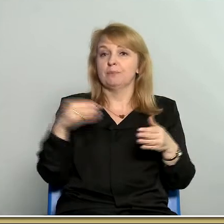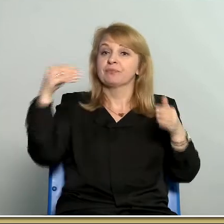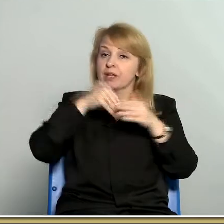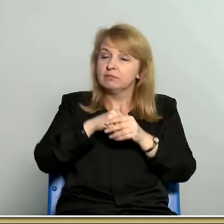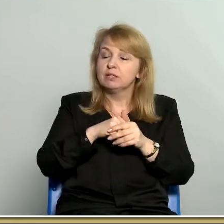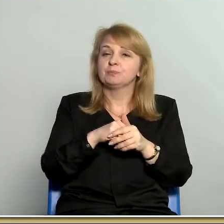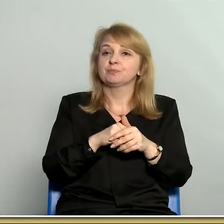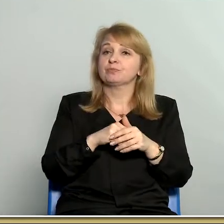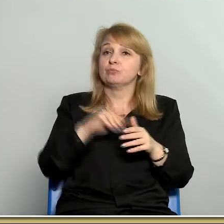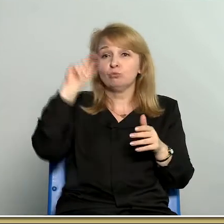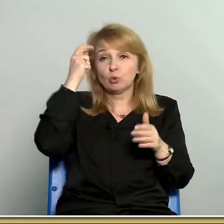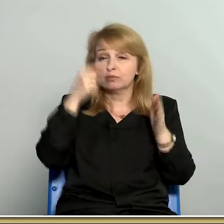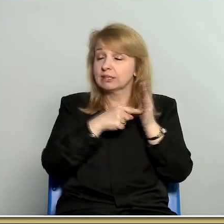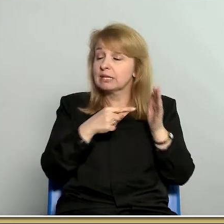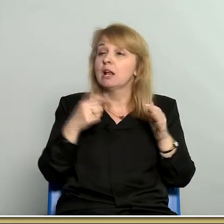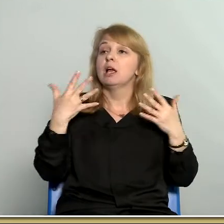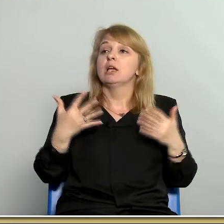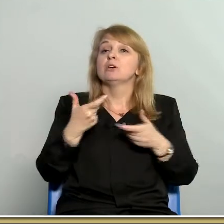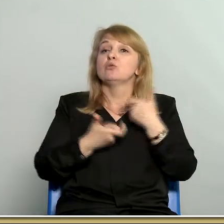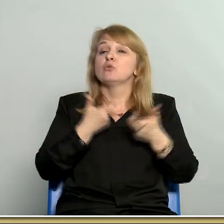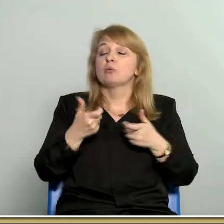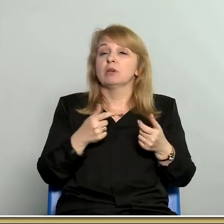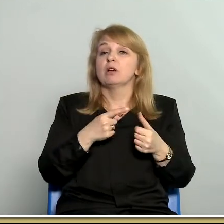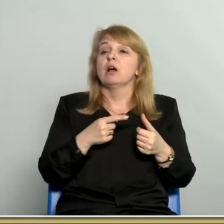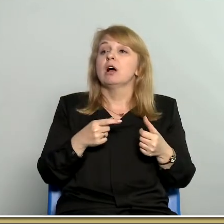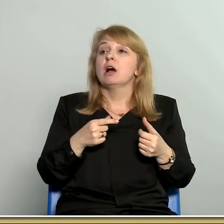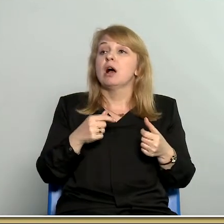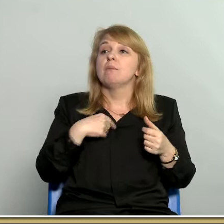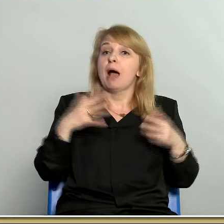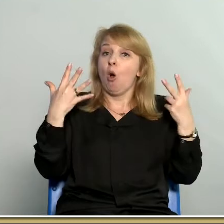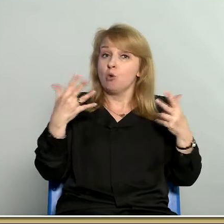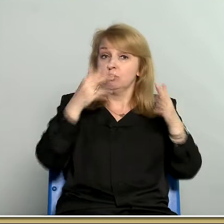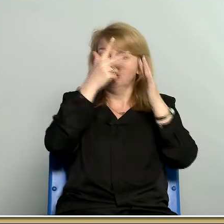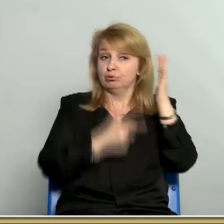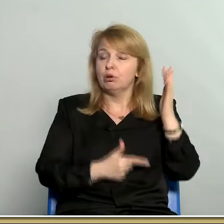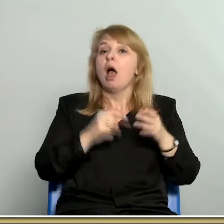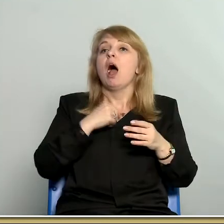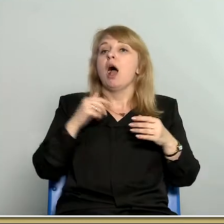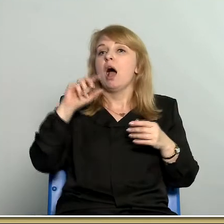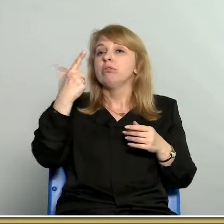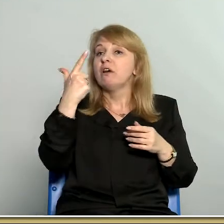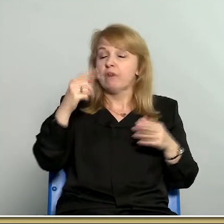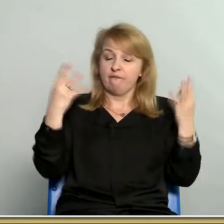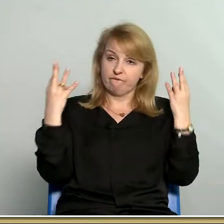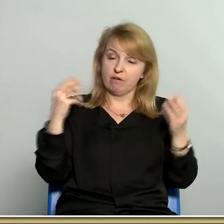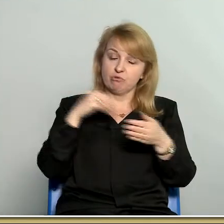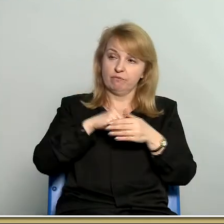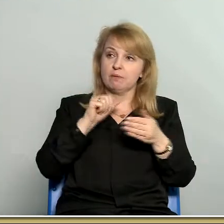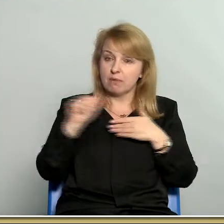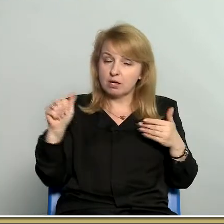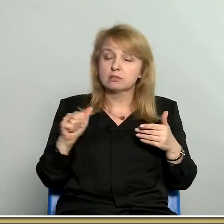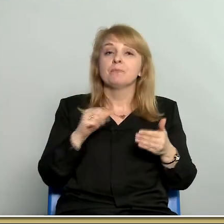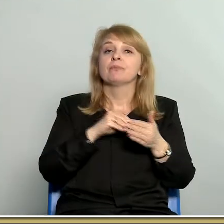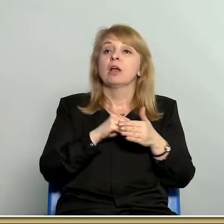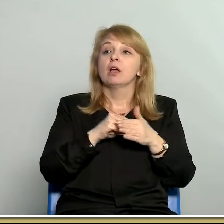to stawiamy tutaj zgodnie z wymogami Komisji Europejskiej na dwie kluczowe z ośmiu, o których się mówi, mówiąc o społeczeństwie czy gospodarce opartej na wiedzy.